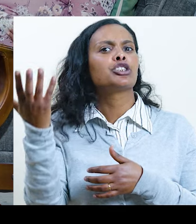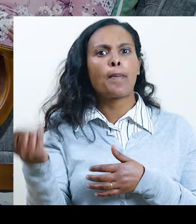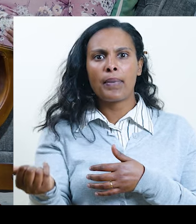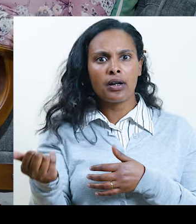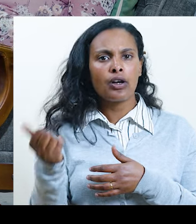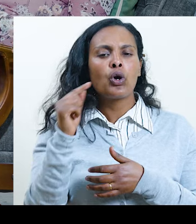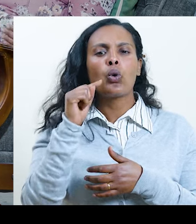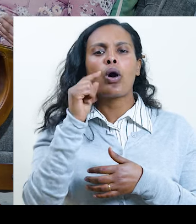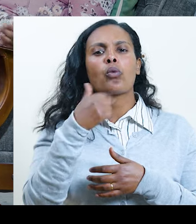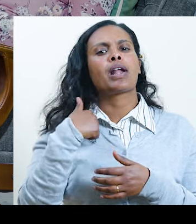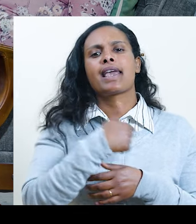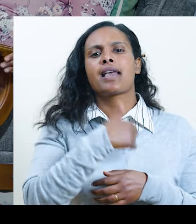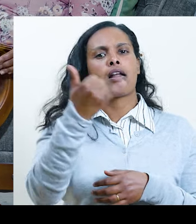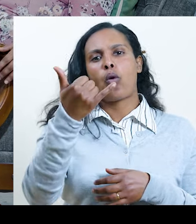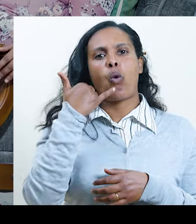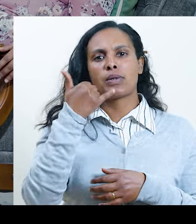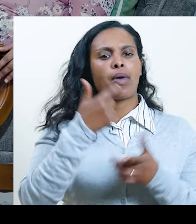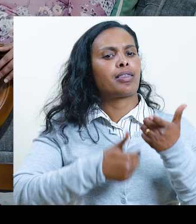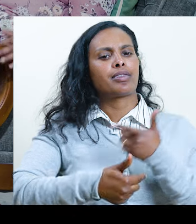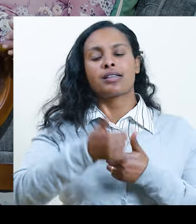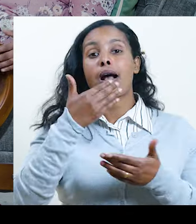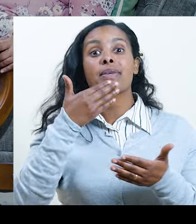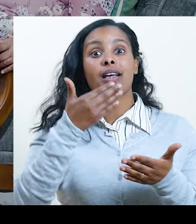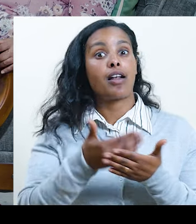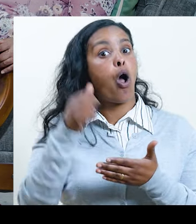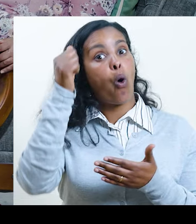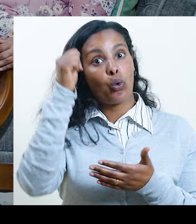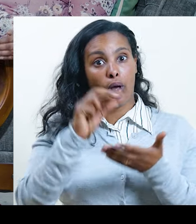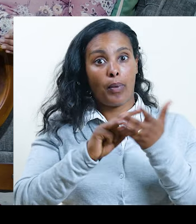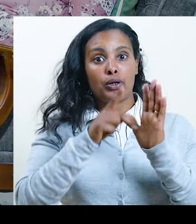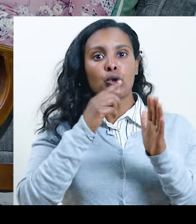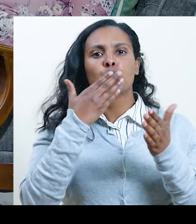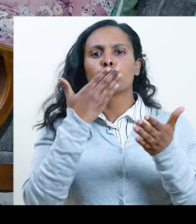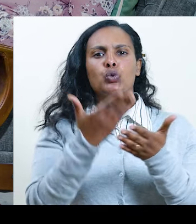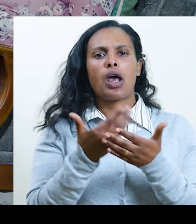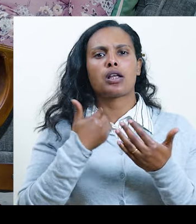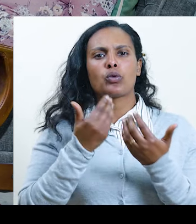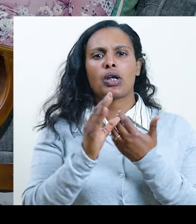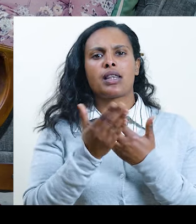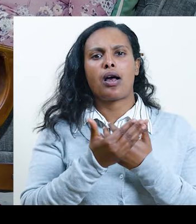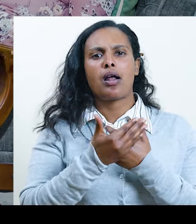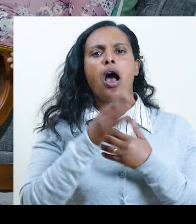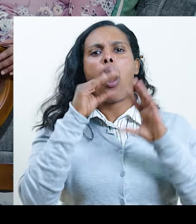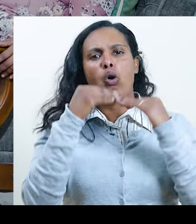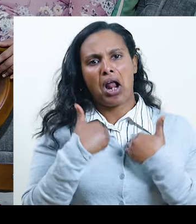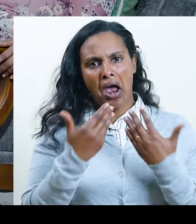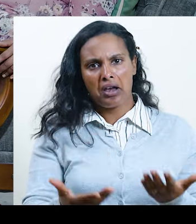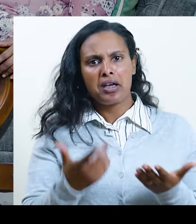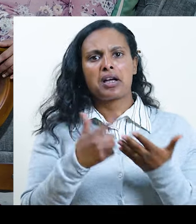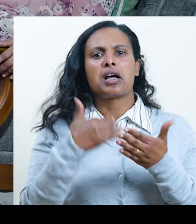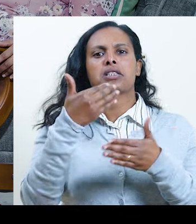ፈልግሽ ነበረ እንኳን ወደኛ መጣሽ ብሎ አመስግኖኝ ጥሩ ያለችበትንም ሁኔታ